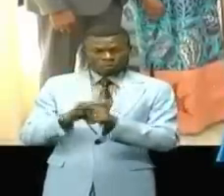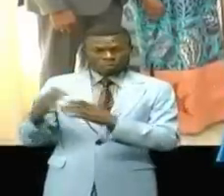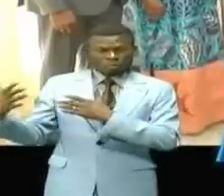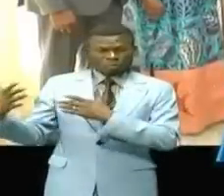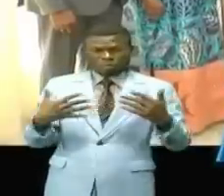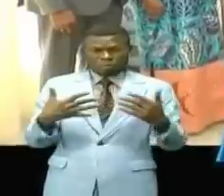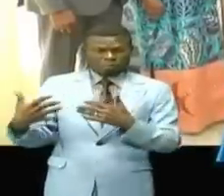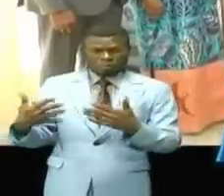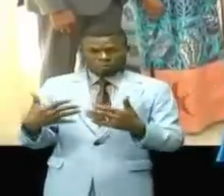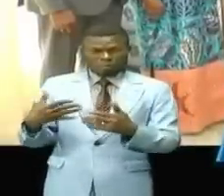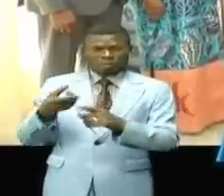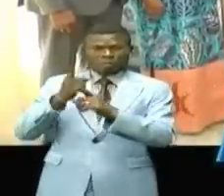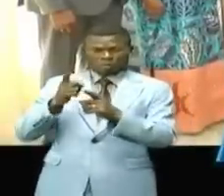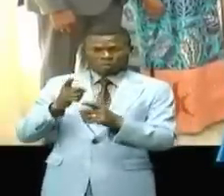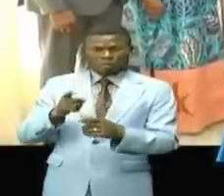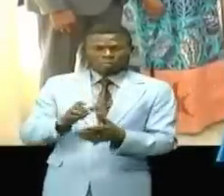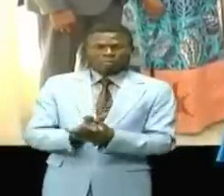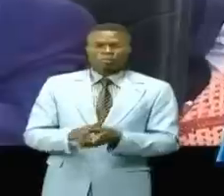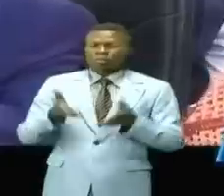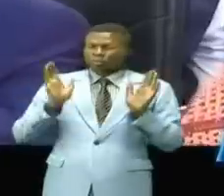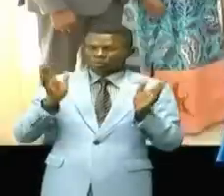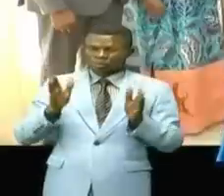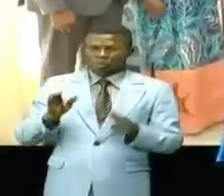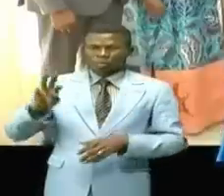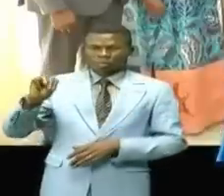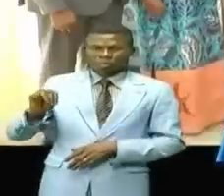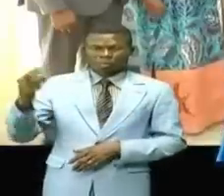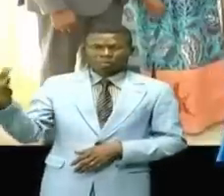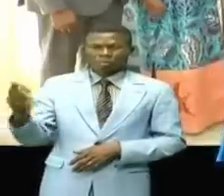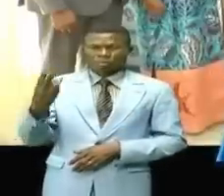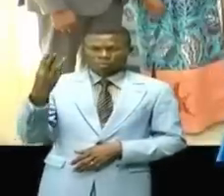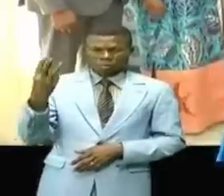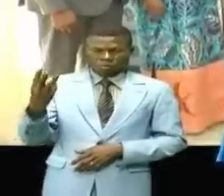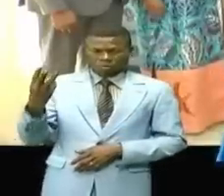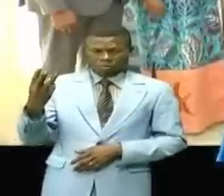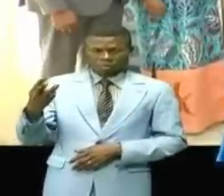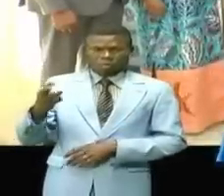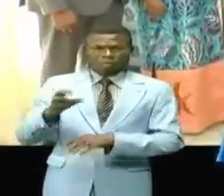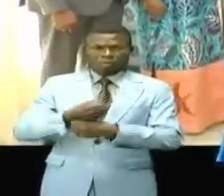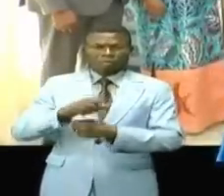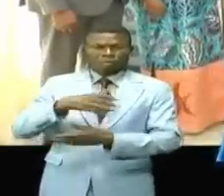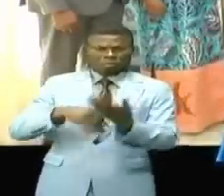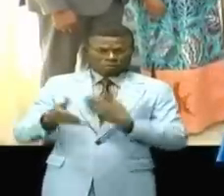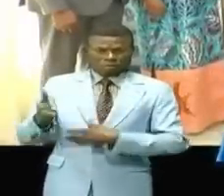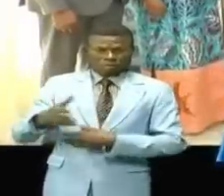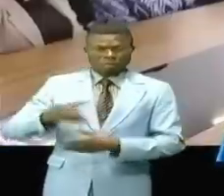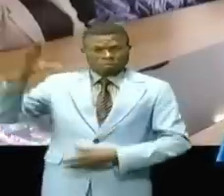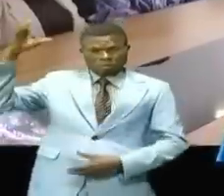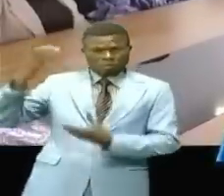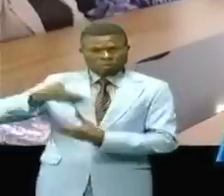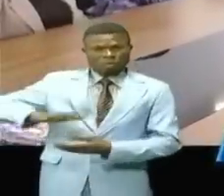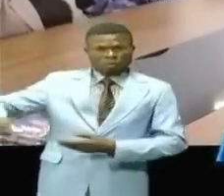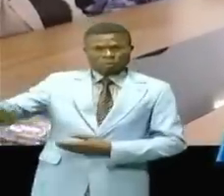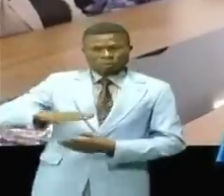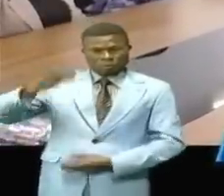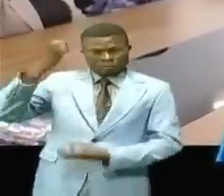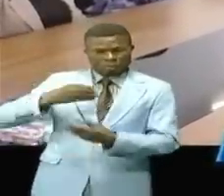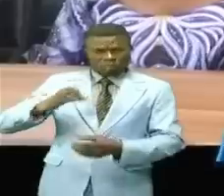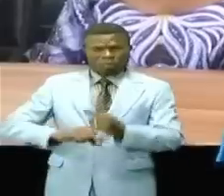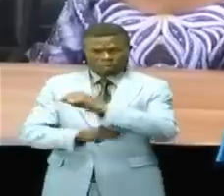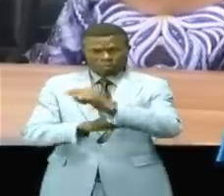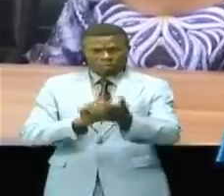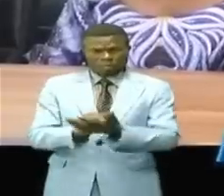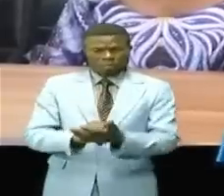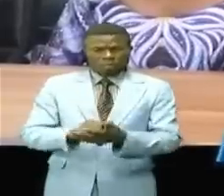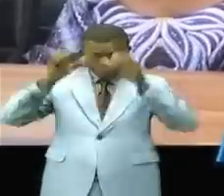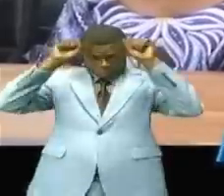agression barbare, dont notamment le Rwanda. Le président de la CNDH,